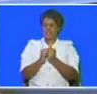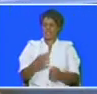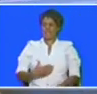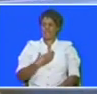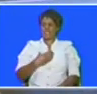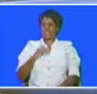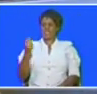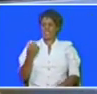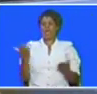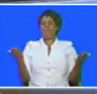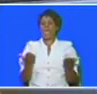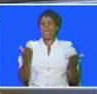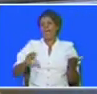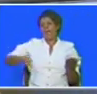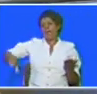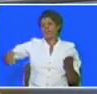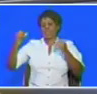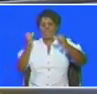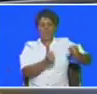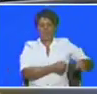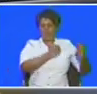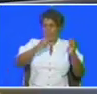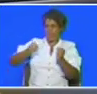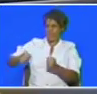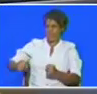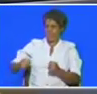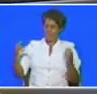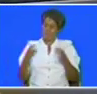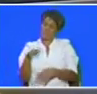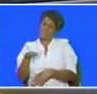tunatembea katika kaunti ya Homa Bay ambapo wakazi wa huko wanatumia chemichemi.